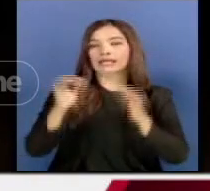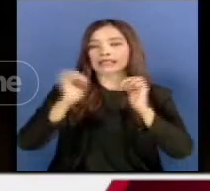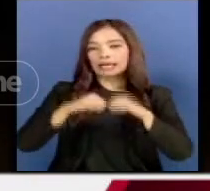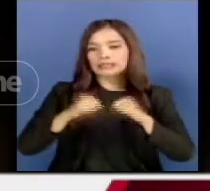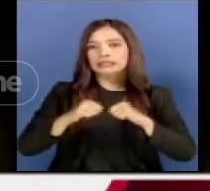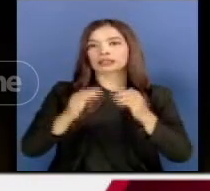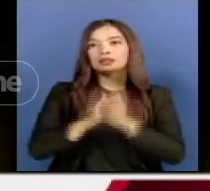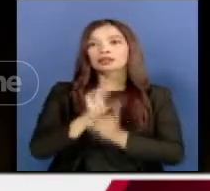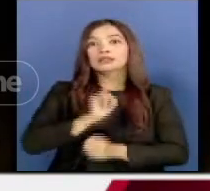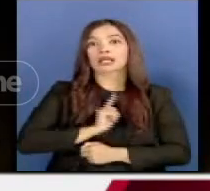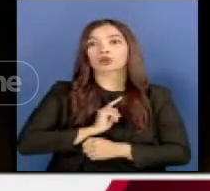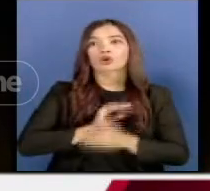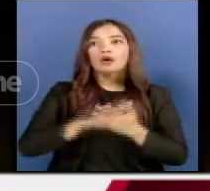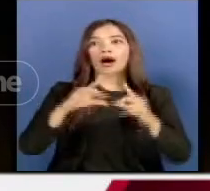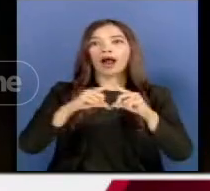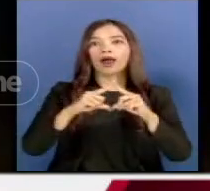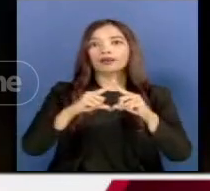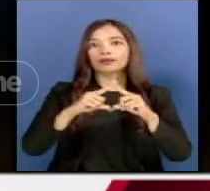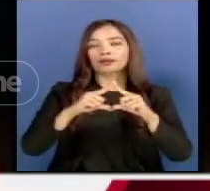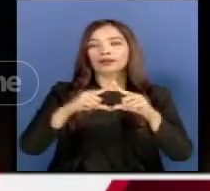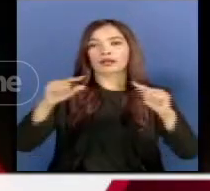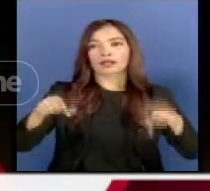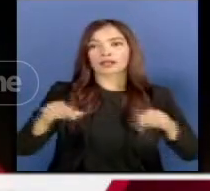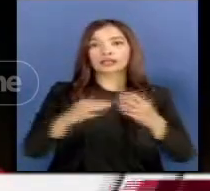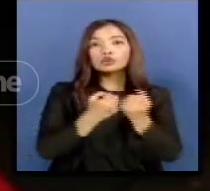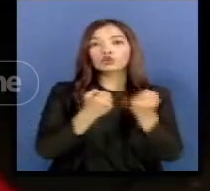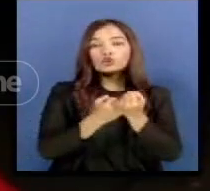dilakukan secara manual dengan satu alat yang namanya Jones Counter. Kita didukung oleh tim PASI.